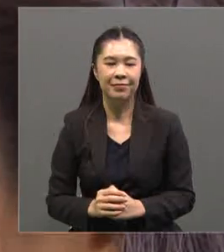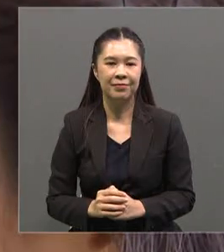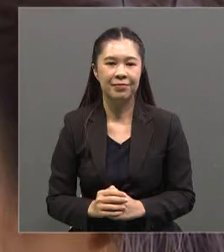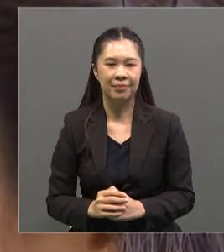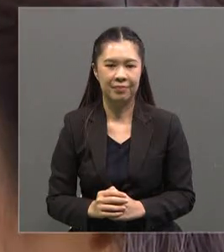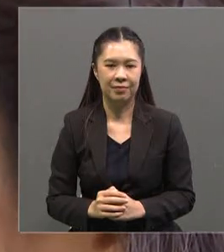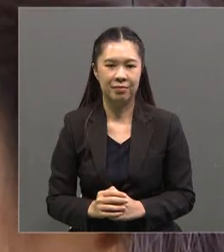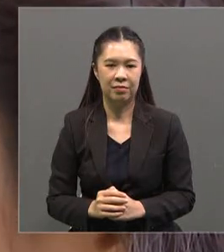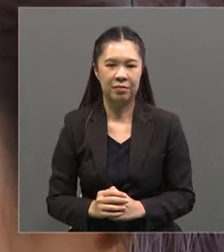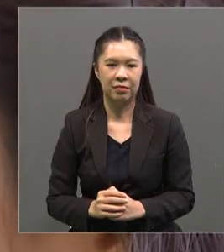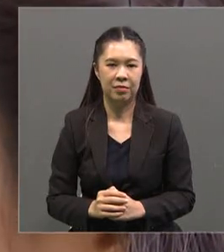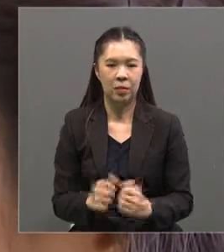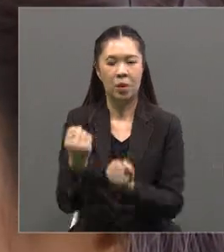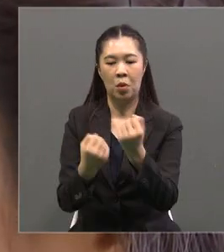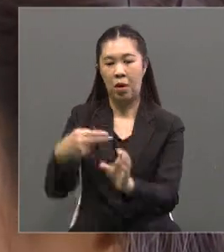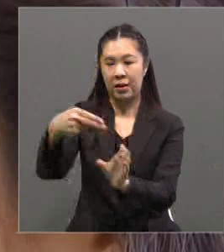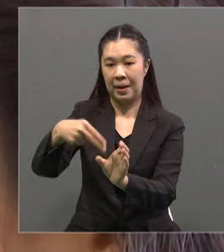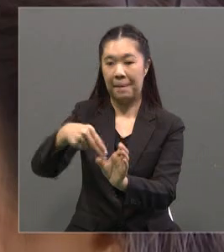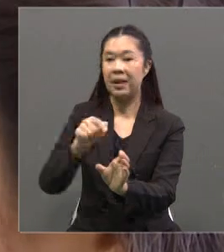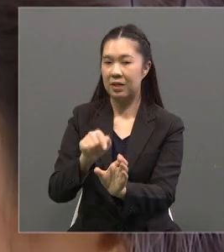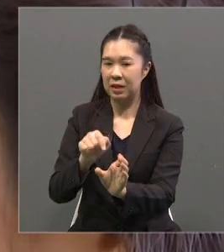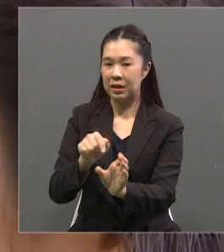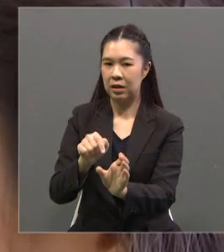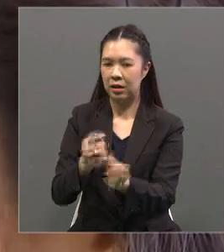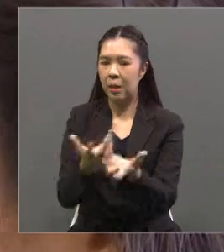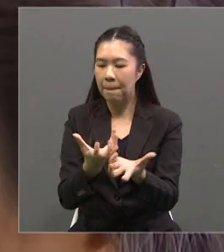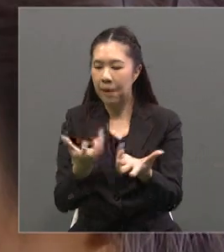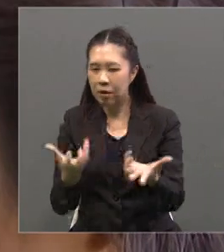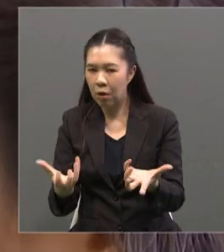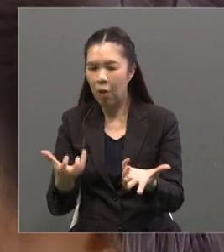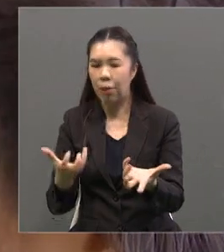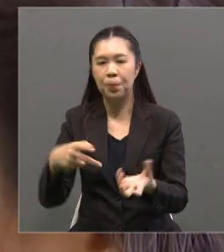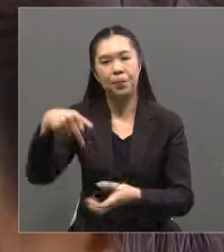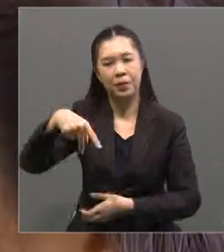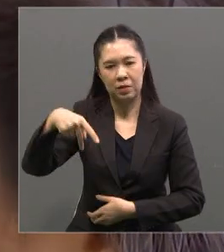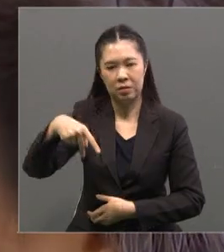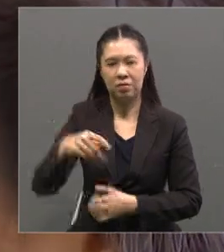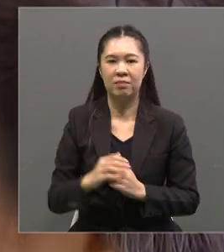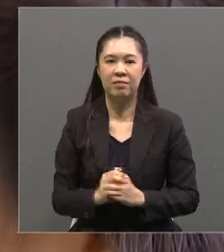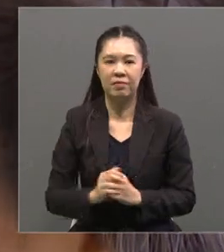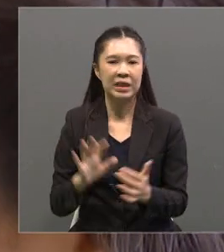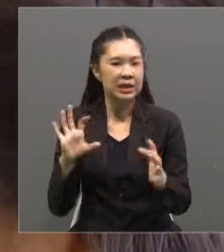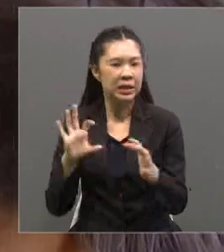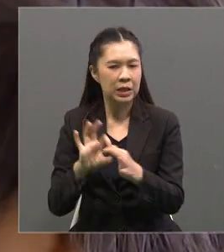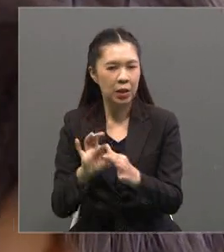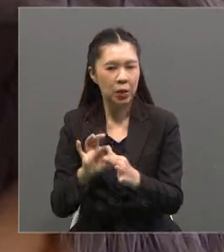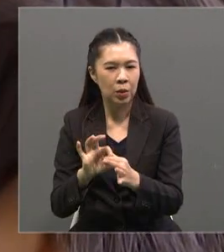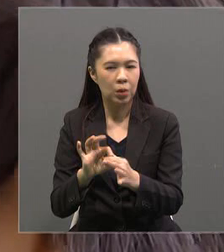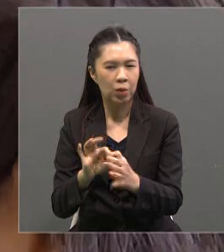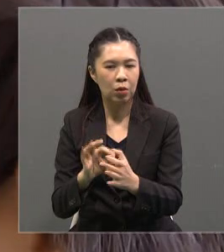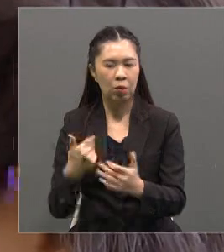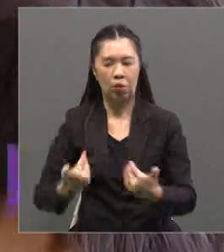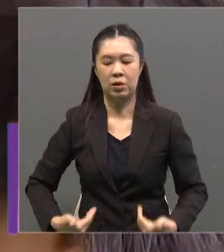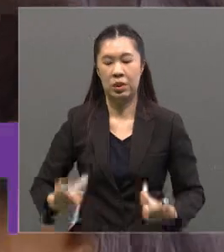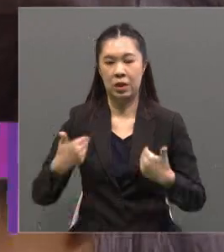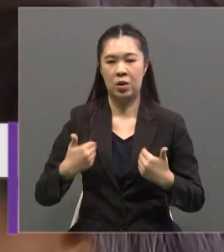เพราะน้ำมันเนี่ยมันเป็นสินค้าพิเศษมันไม่ใช่สินค้าอุปโภคบริโภคธรรมดานะมันเป็นสินค้าที่เกี่ยวข้องกับการดำรงชีวิต